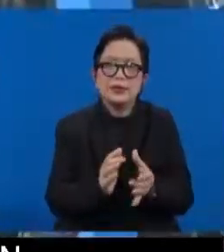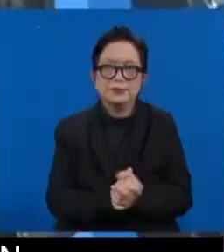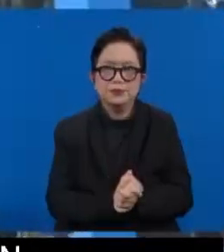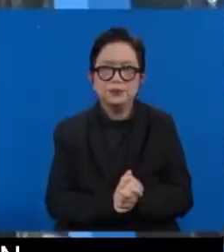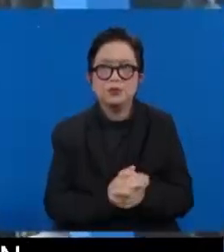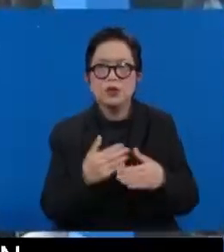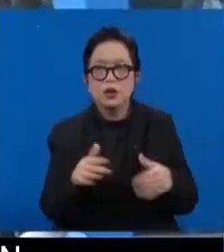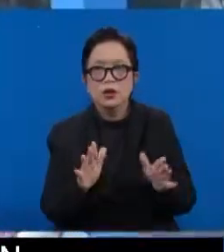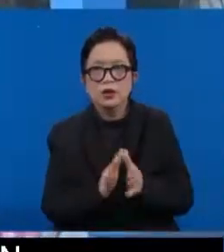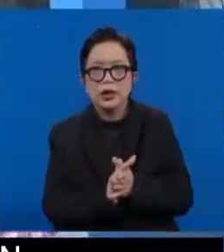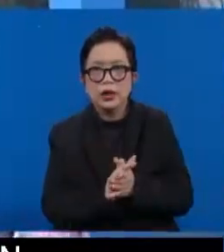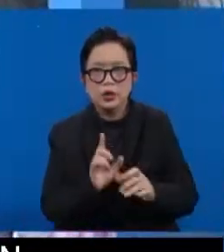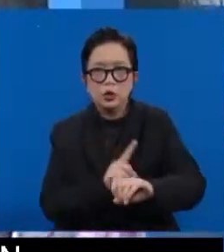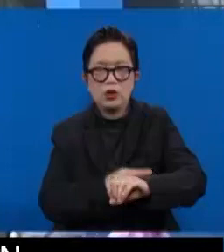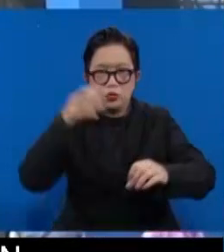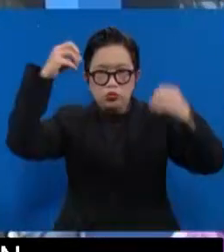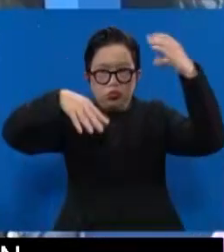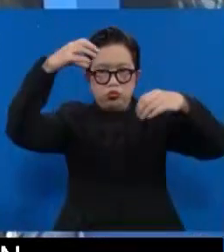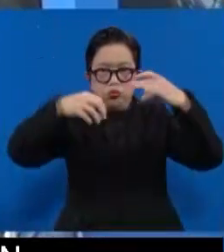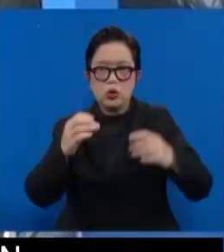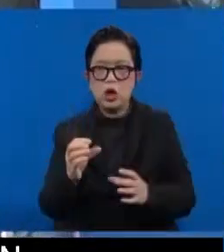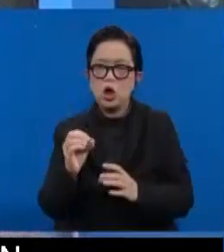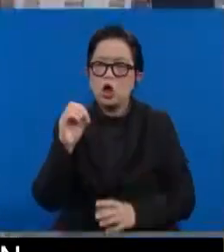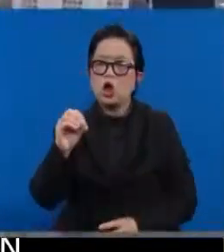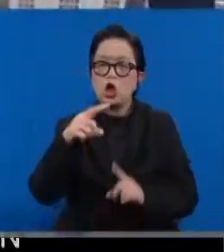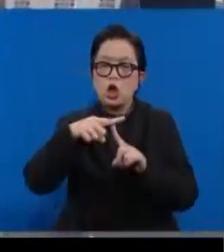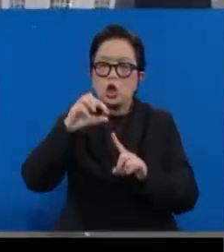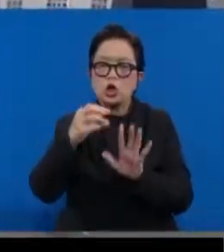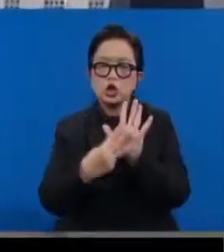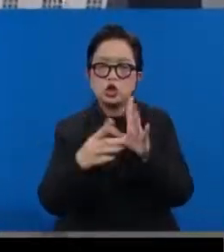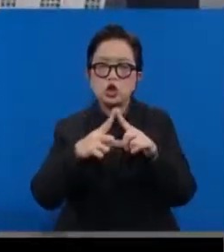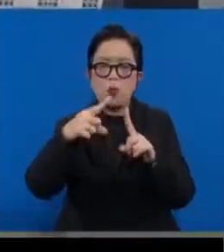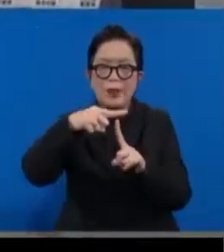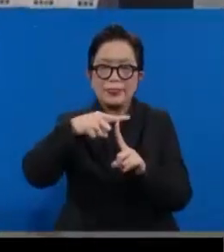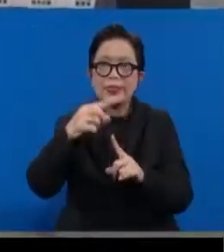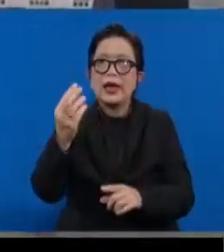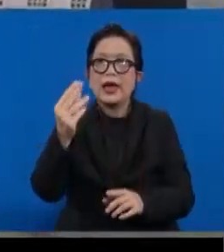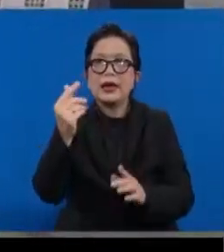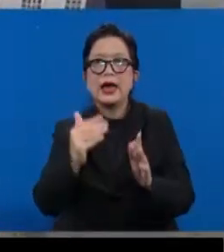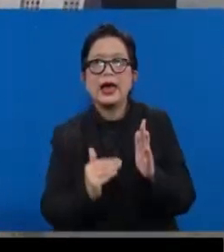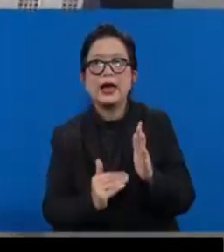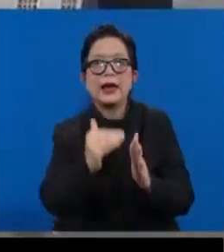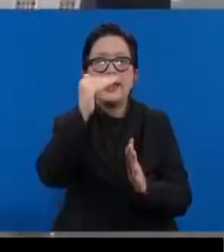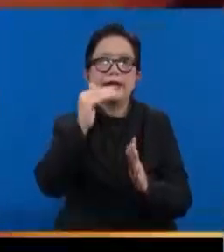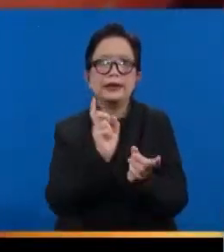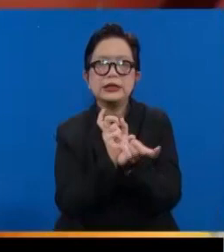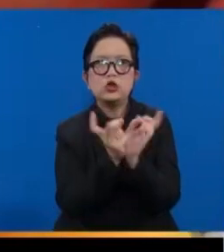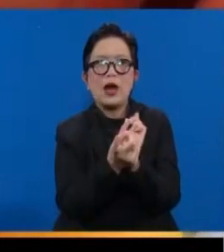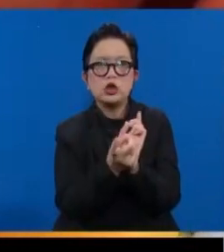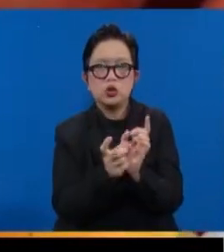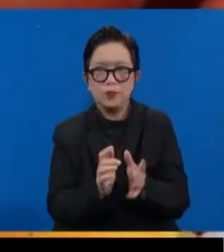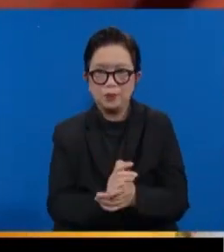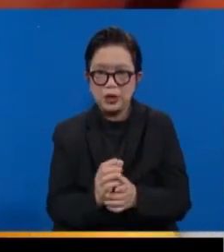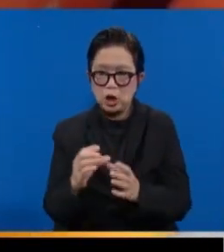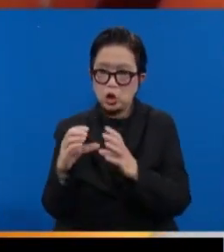Memasuki puncak musim penghujan, harga tomat di Sidoarjo, Jawa Timur melambung. Seperti di pasar tradisional Larangan Sidoarjo Sabtu pagi, tomat